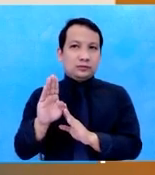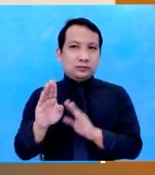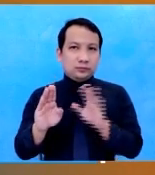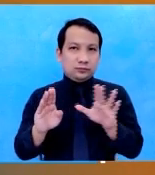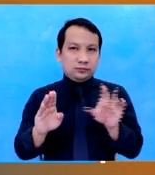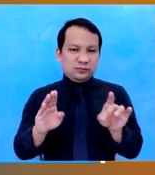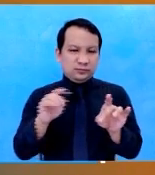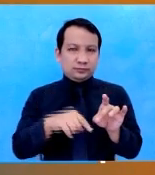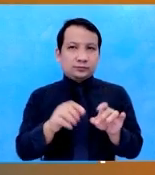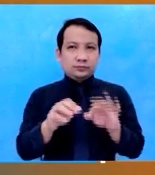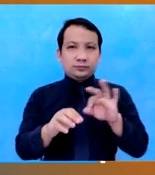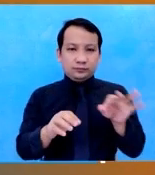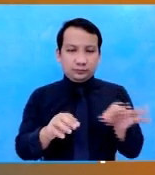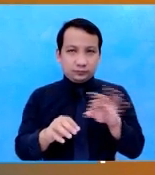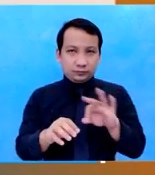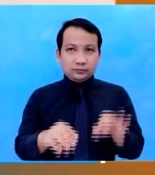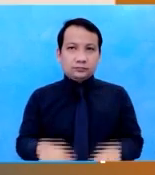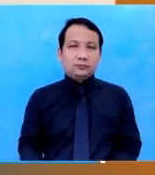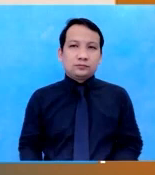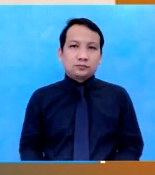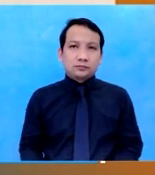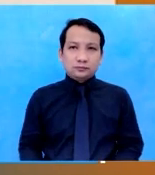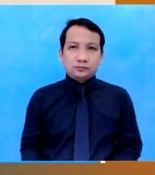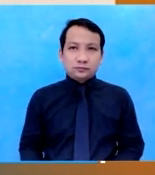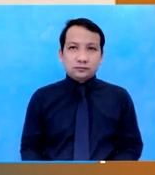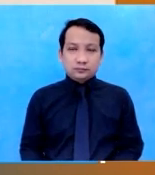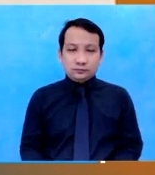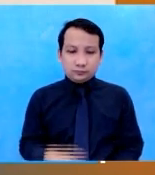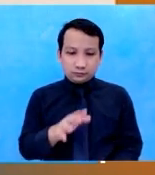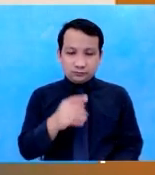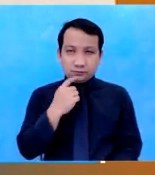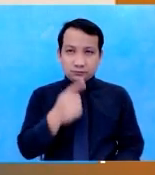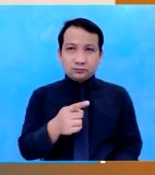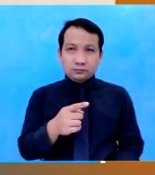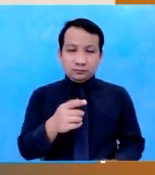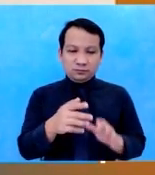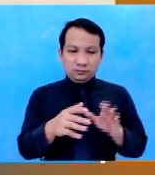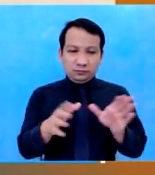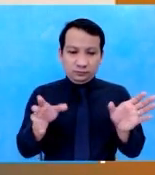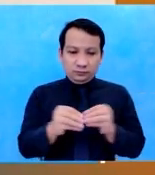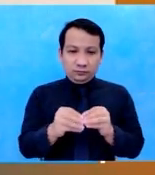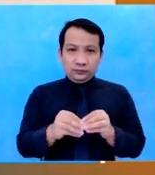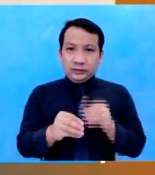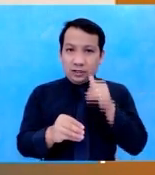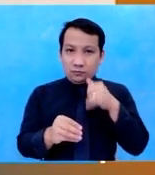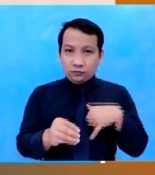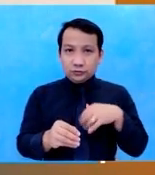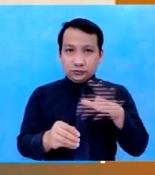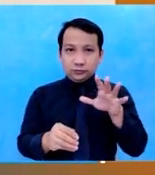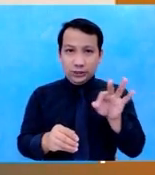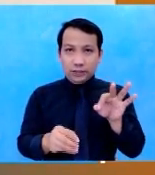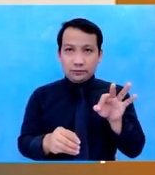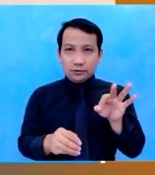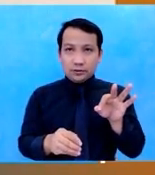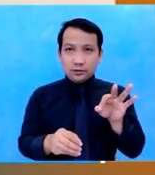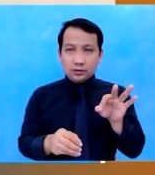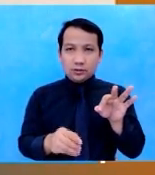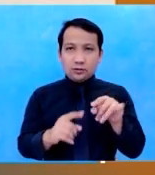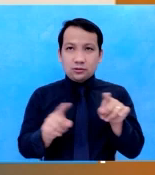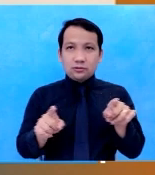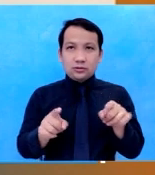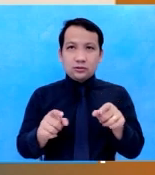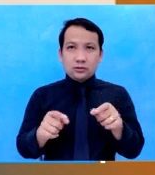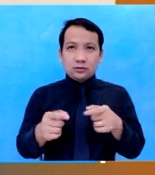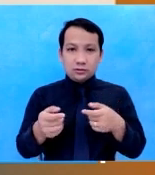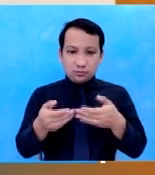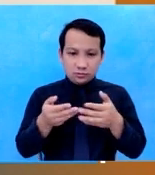Martes. At bago nagsara ang foreign exchange trading kahapon, sumadsad pa sa 59 pesos ang palitan sa isang banda ng intraday trading.